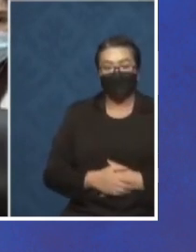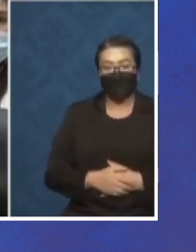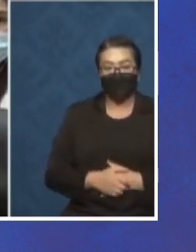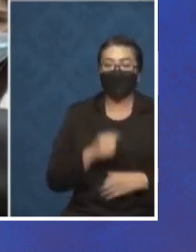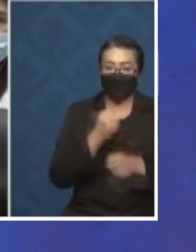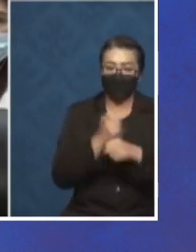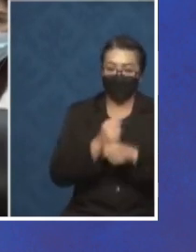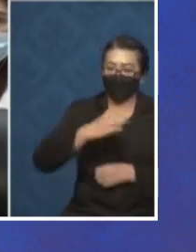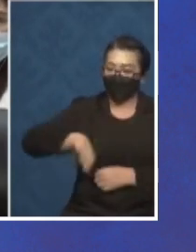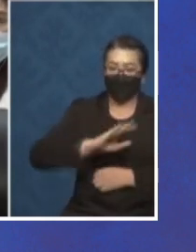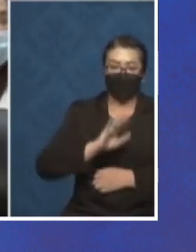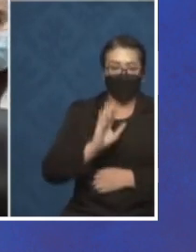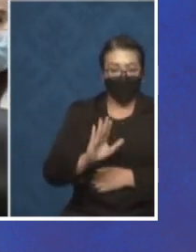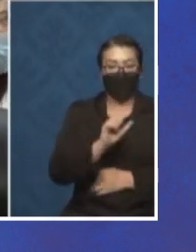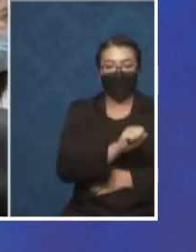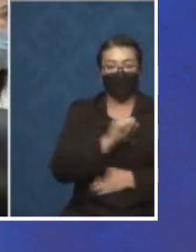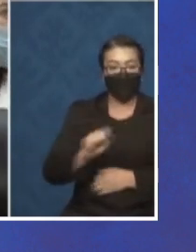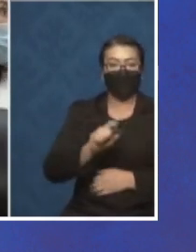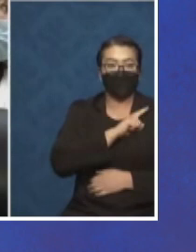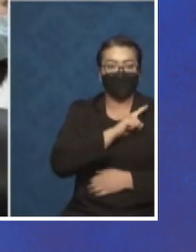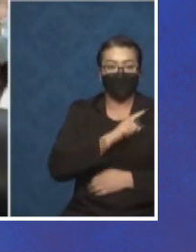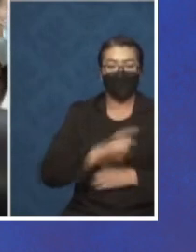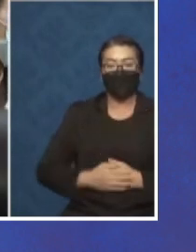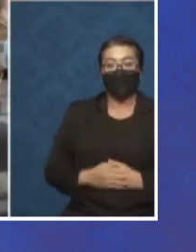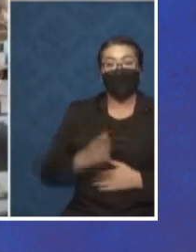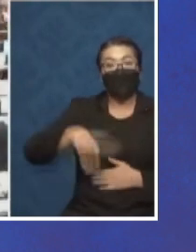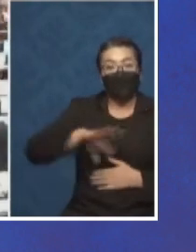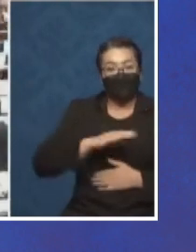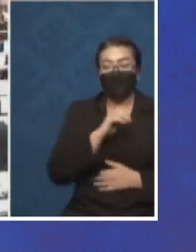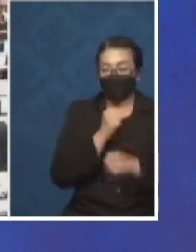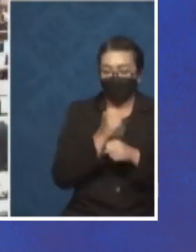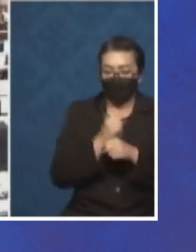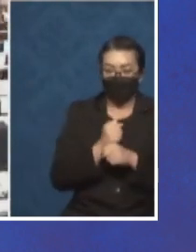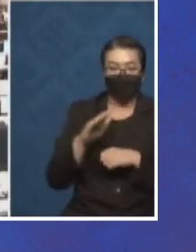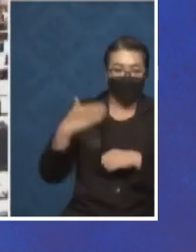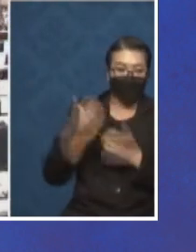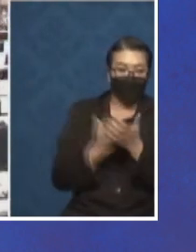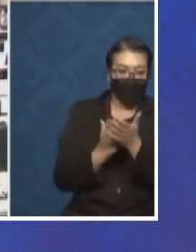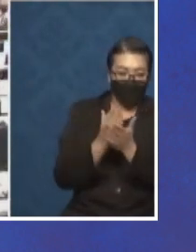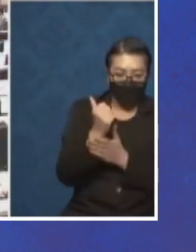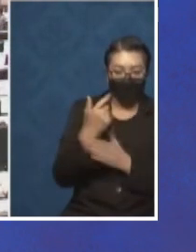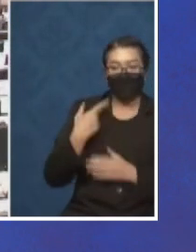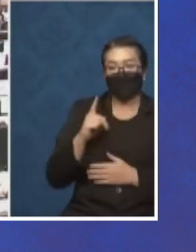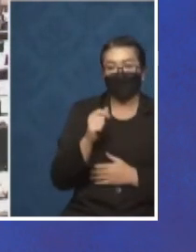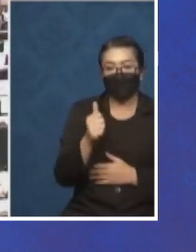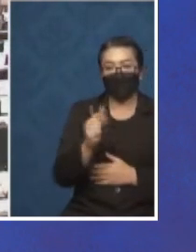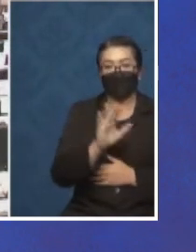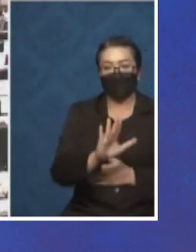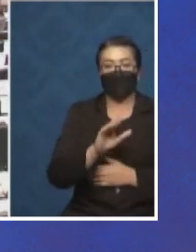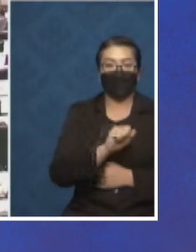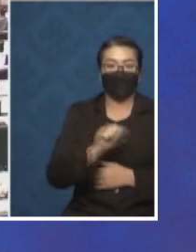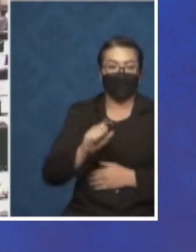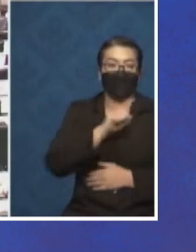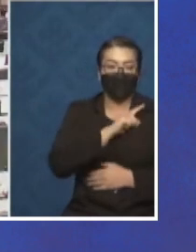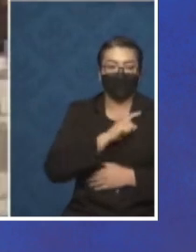ไทยมากสุดไม่แสดงตน เท่าไหร่ อยู่ในสภาแหละแต่ไม่แสดงตน117 จาก131ครับ ก้าว